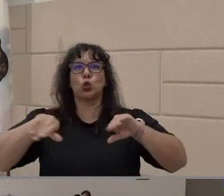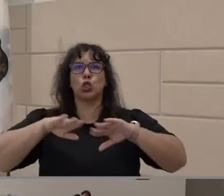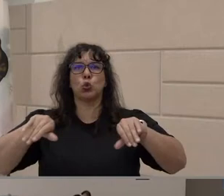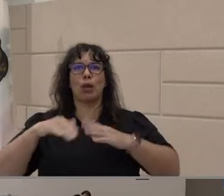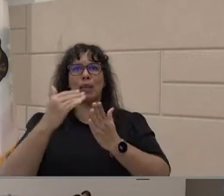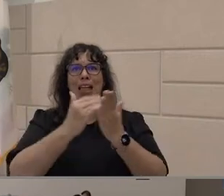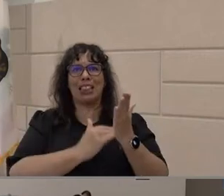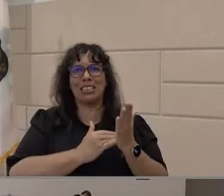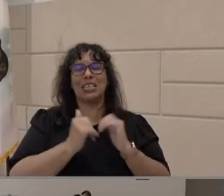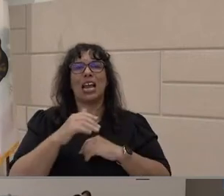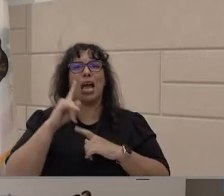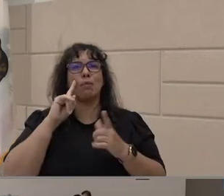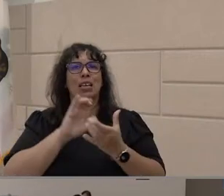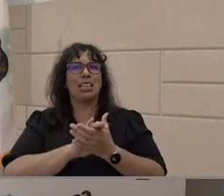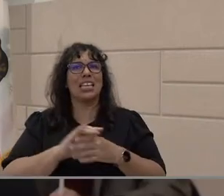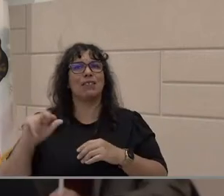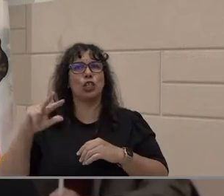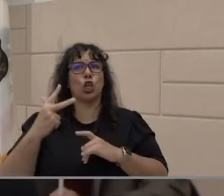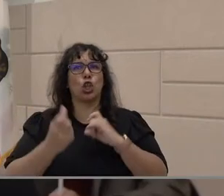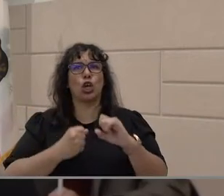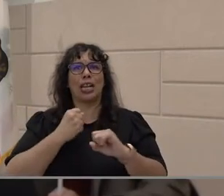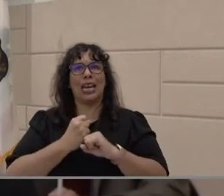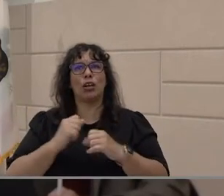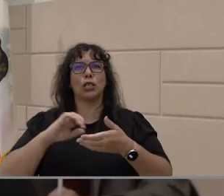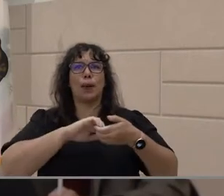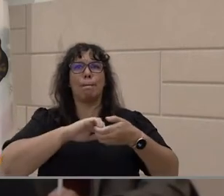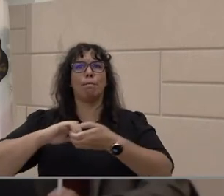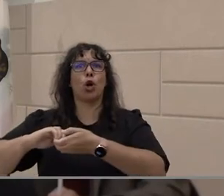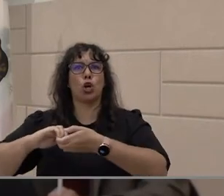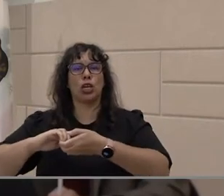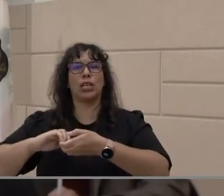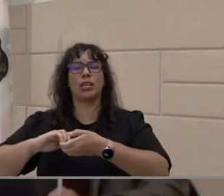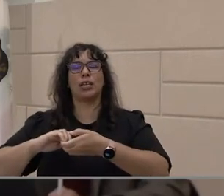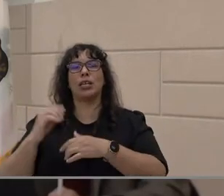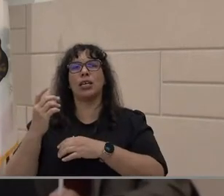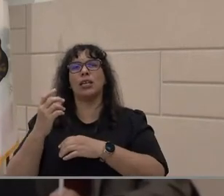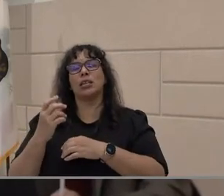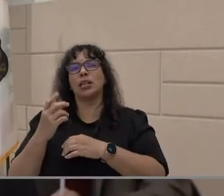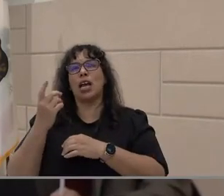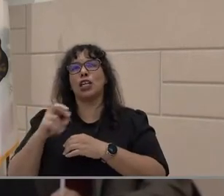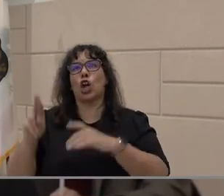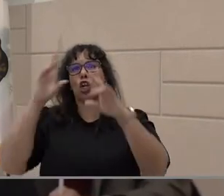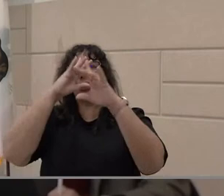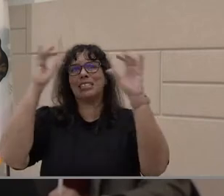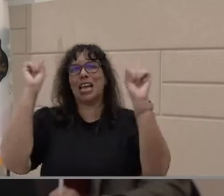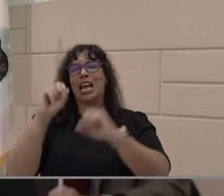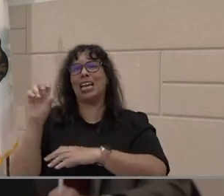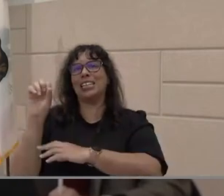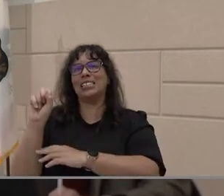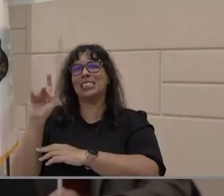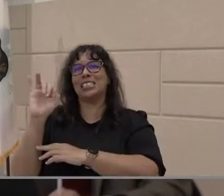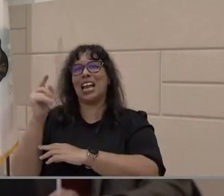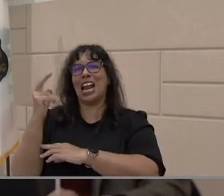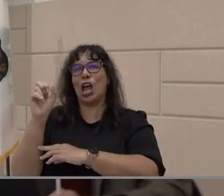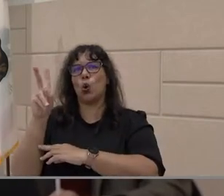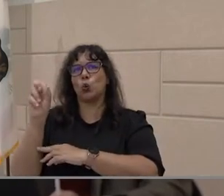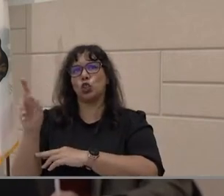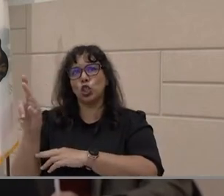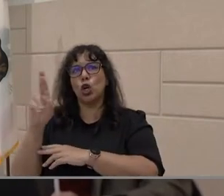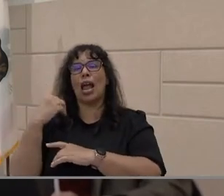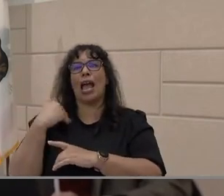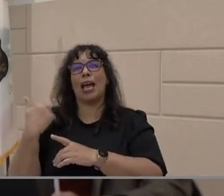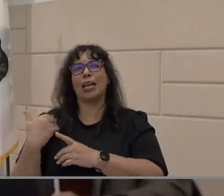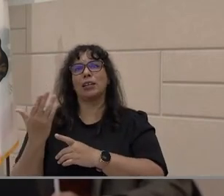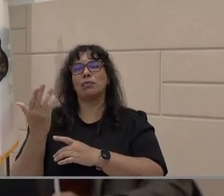សាលារៀនខ្ញុំមានជំនឿថាយើងមានធ្វើចិត្តដៃគូជាមួយទីក្រុង